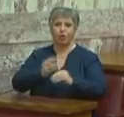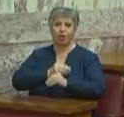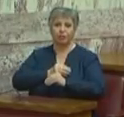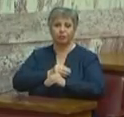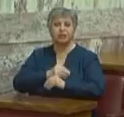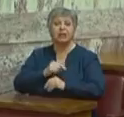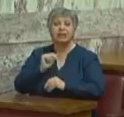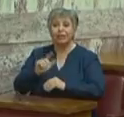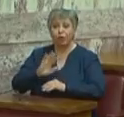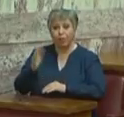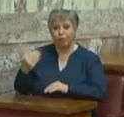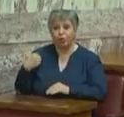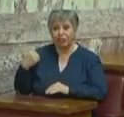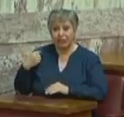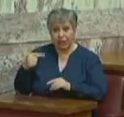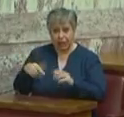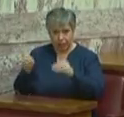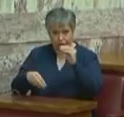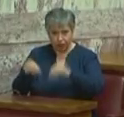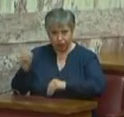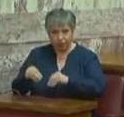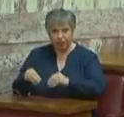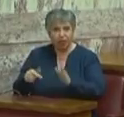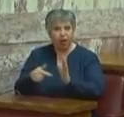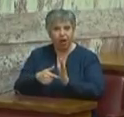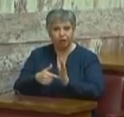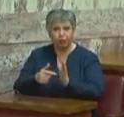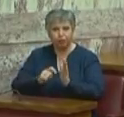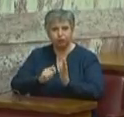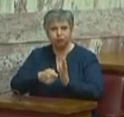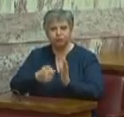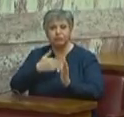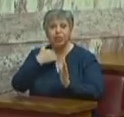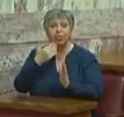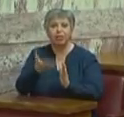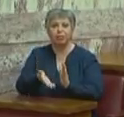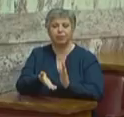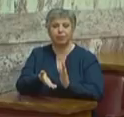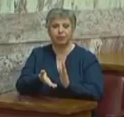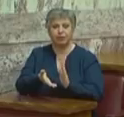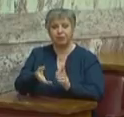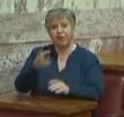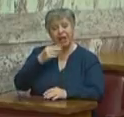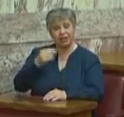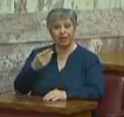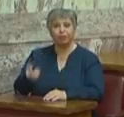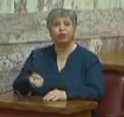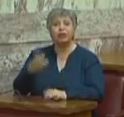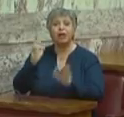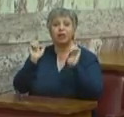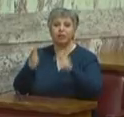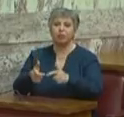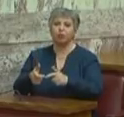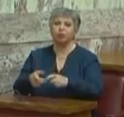στα αζήτητα. Γι' αυτό ακριβώς Νέα Δημοκρατία και ΠΑΣΟΚ σε αυτό